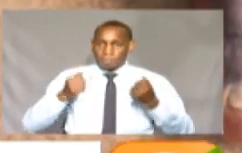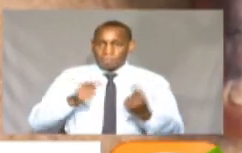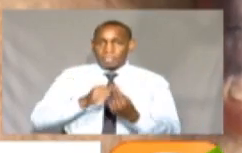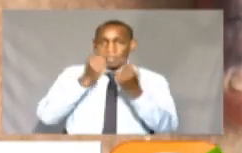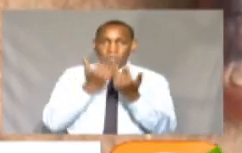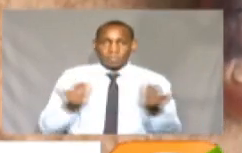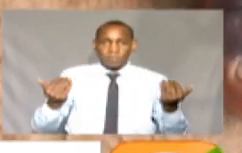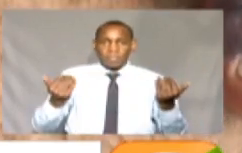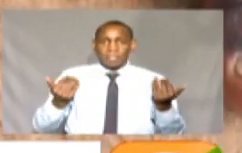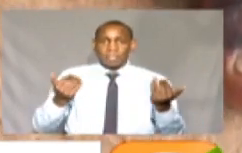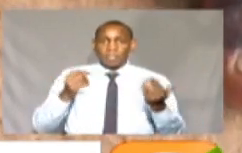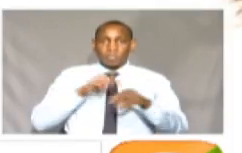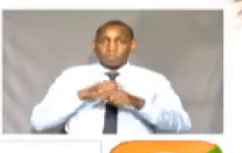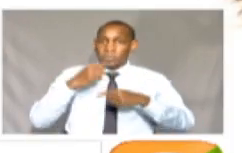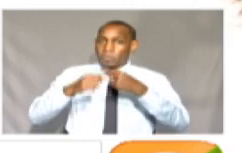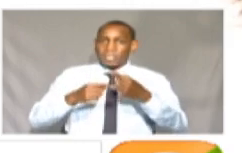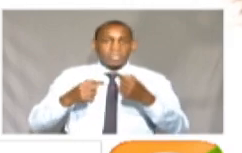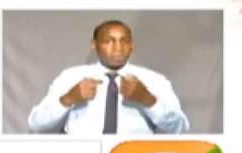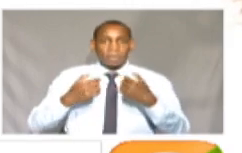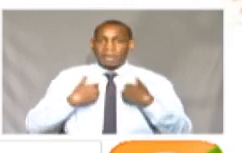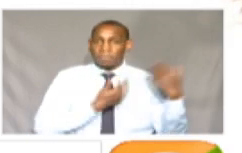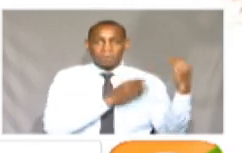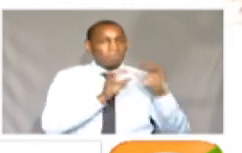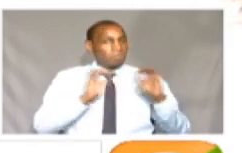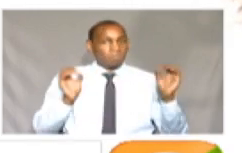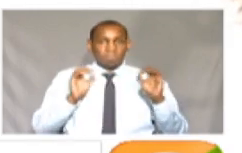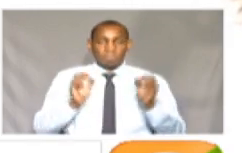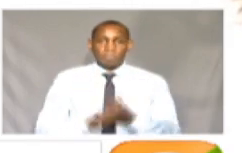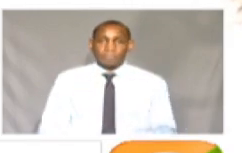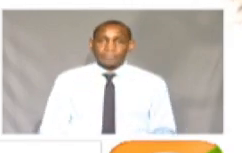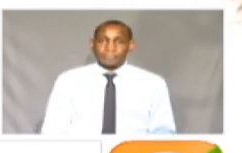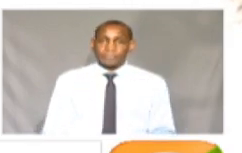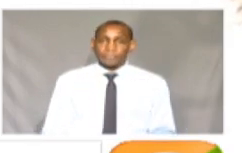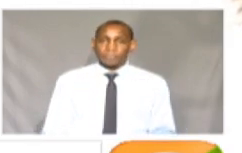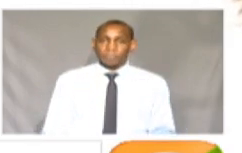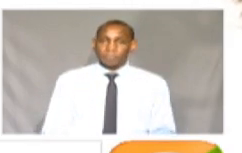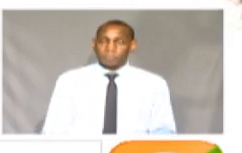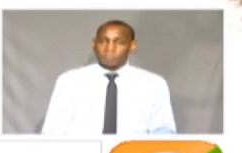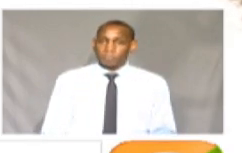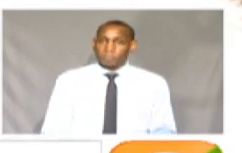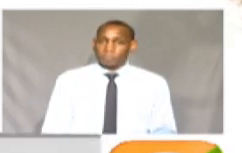watoto wao yakizidi kudidimia. David Mudhoka, runinga ya Citizen.